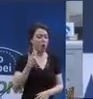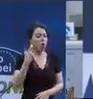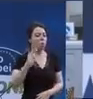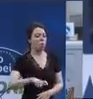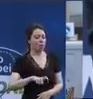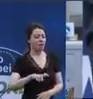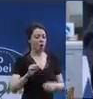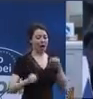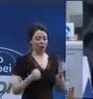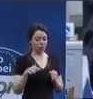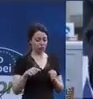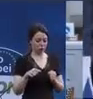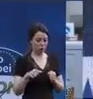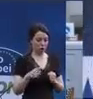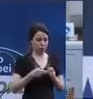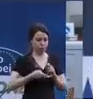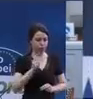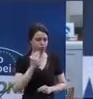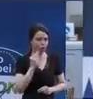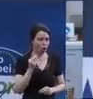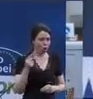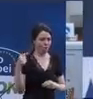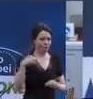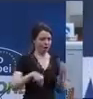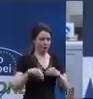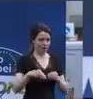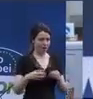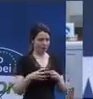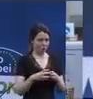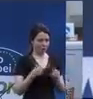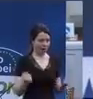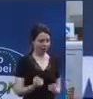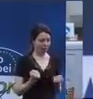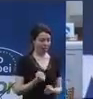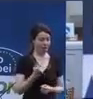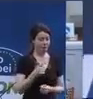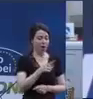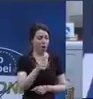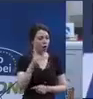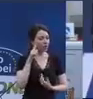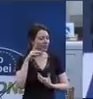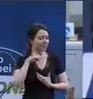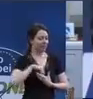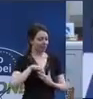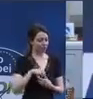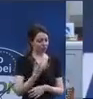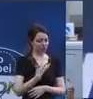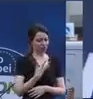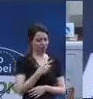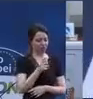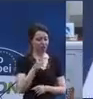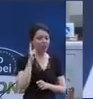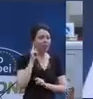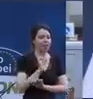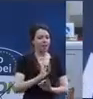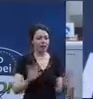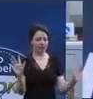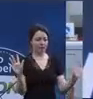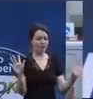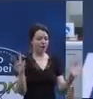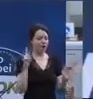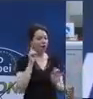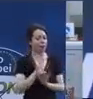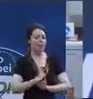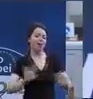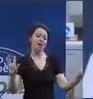cui azione è unoi parti Dove C sono più giovani che fanno attività è perché loro lo senton e sono liberi